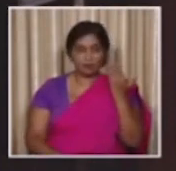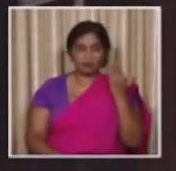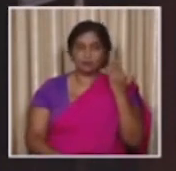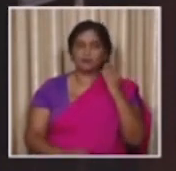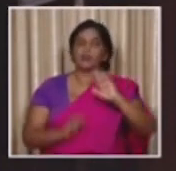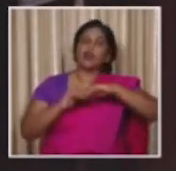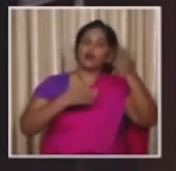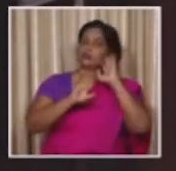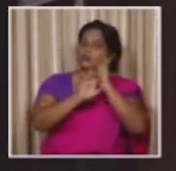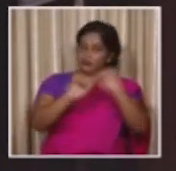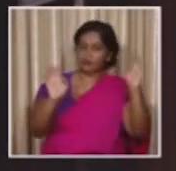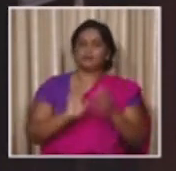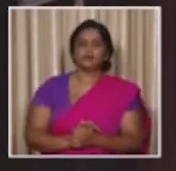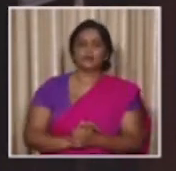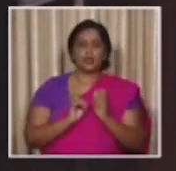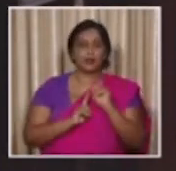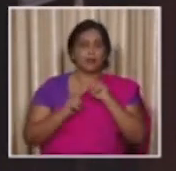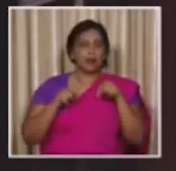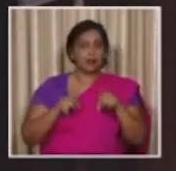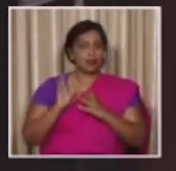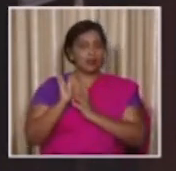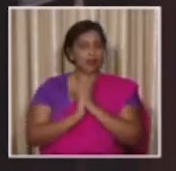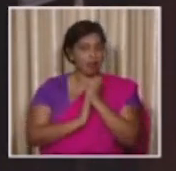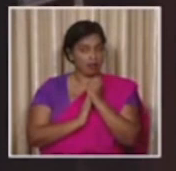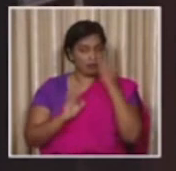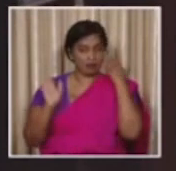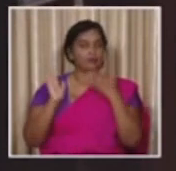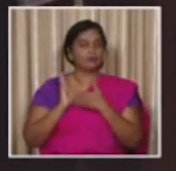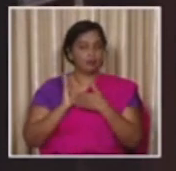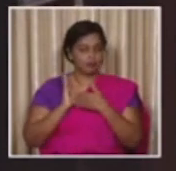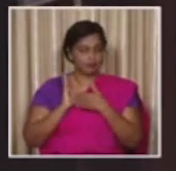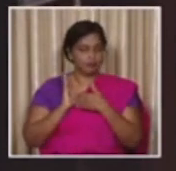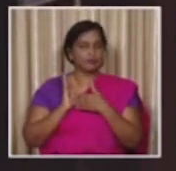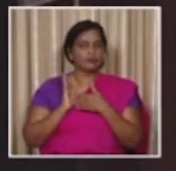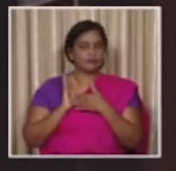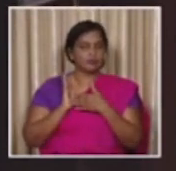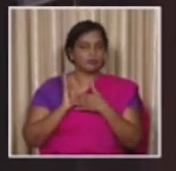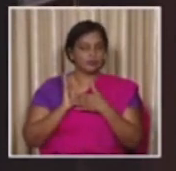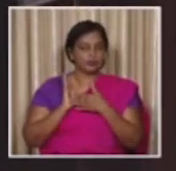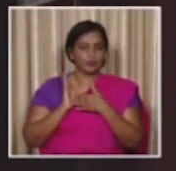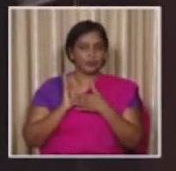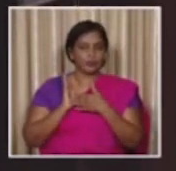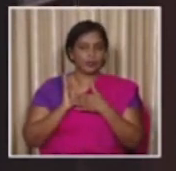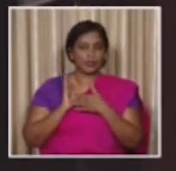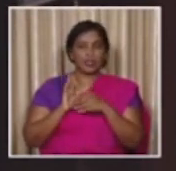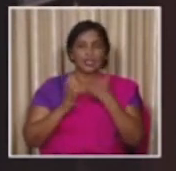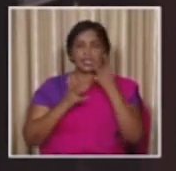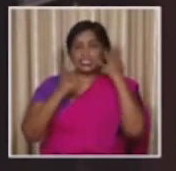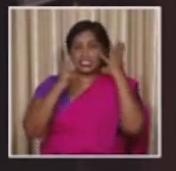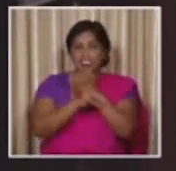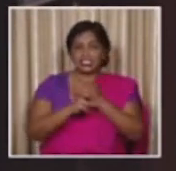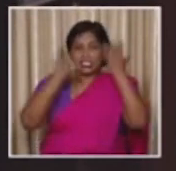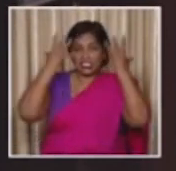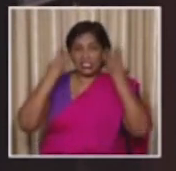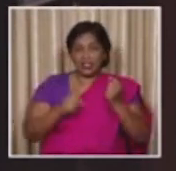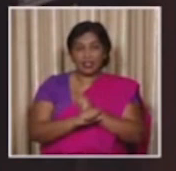එළිය කරන්න පාර්ලිමේන්තු වරප්‍රසාද වලට මුවා වෙලා අර සිංහව නැති වෙලාවට නරි බුරනවා වගේ නරි